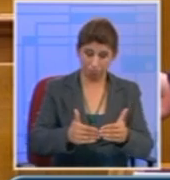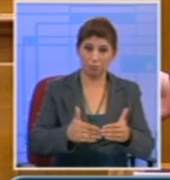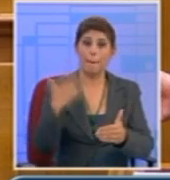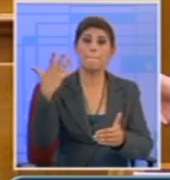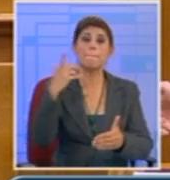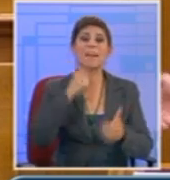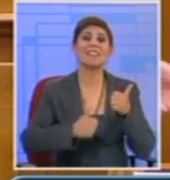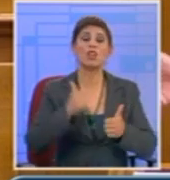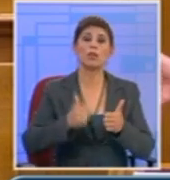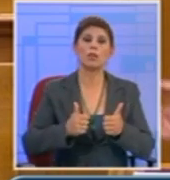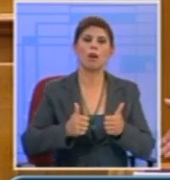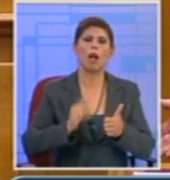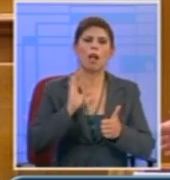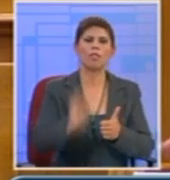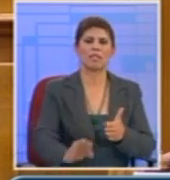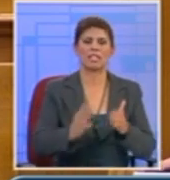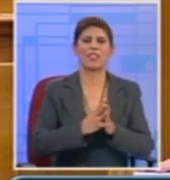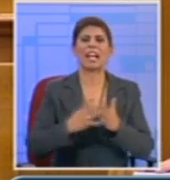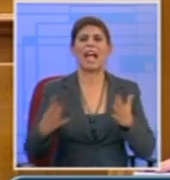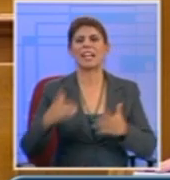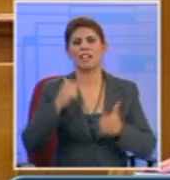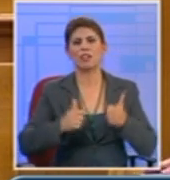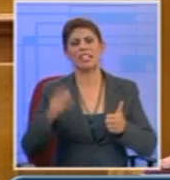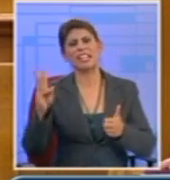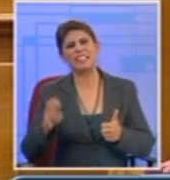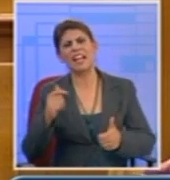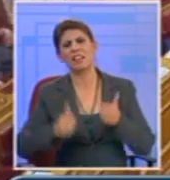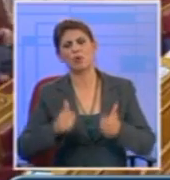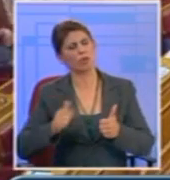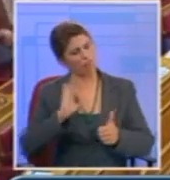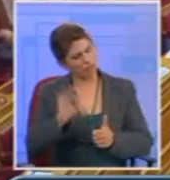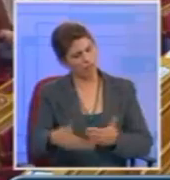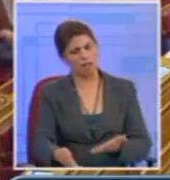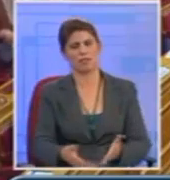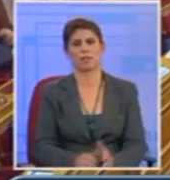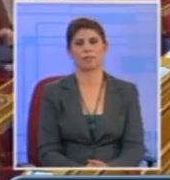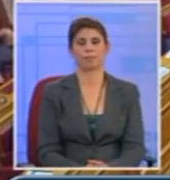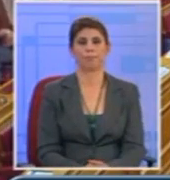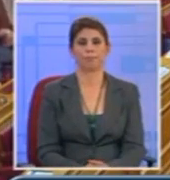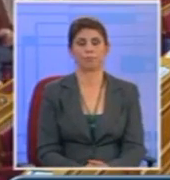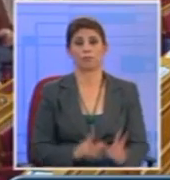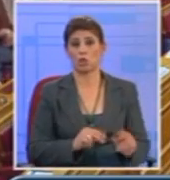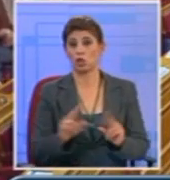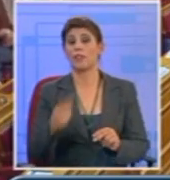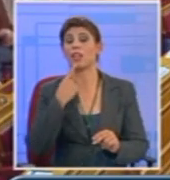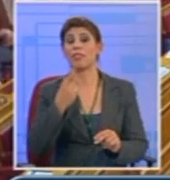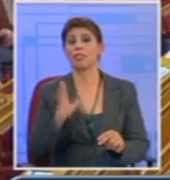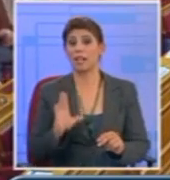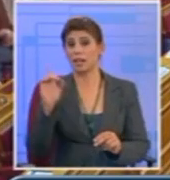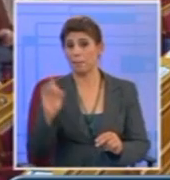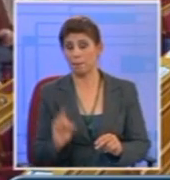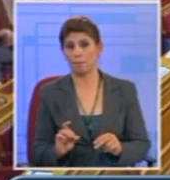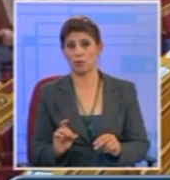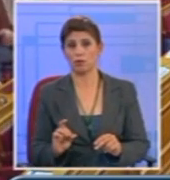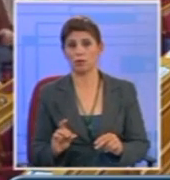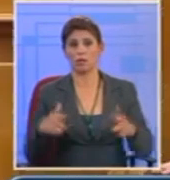είμαστε θα φτάσει και η 19η και η 30ή το ίδιο δεν λέγανε μήπως